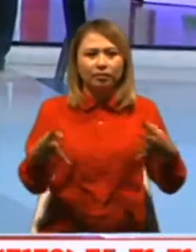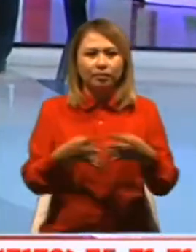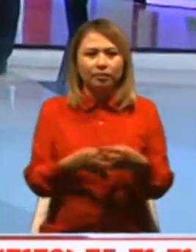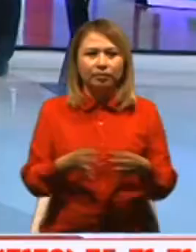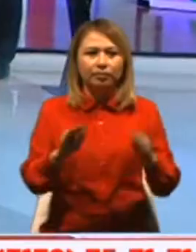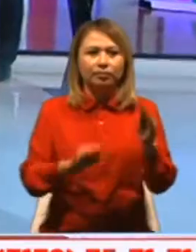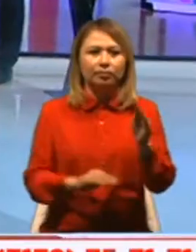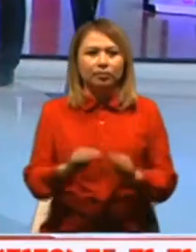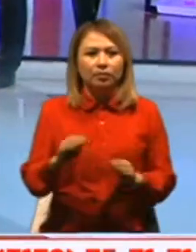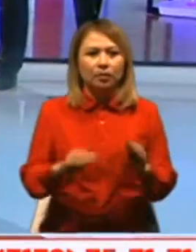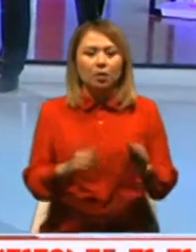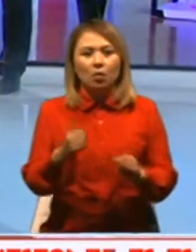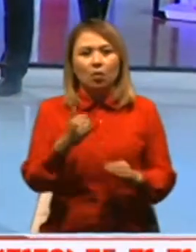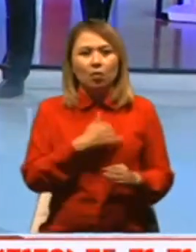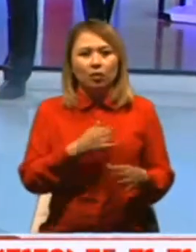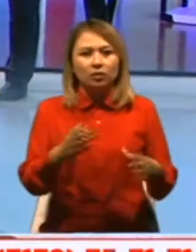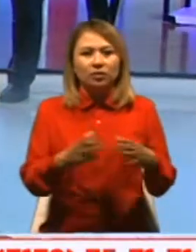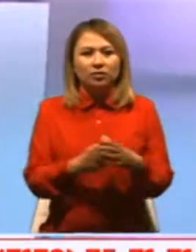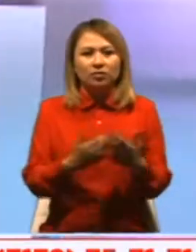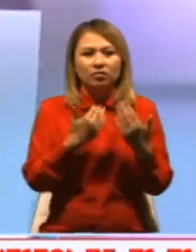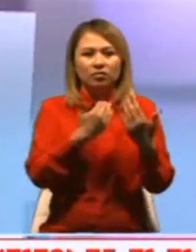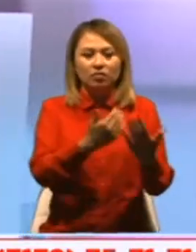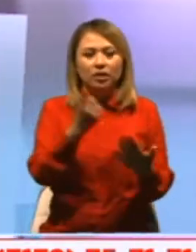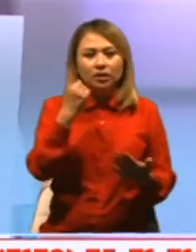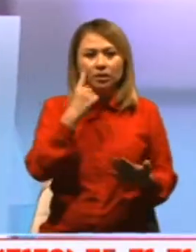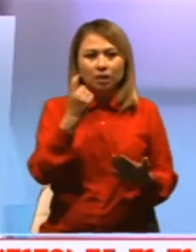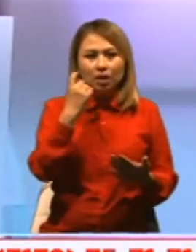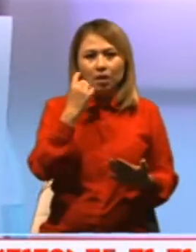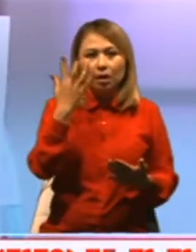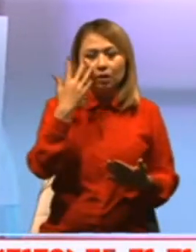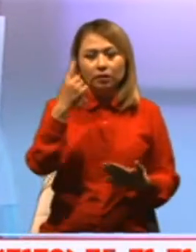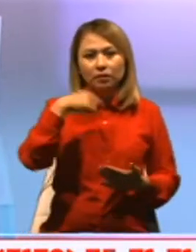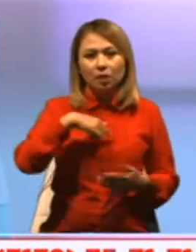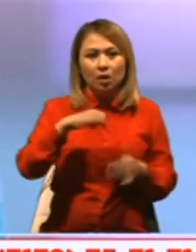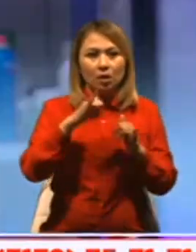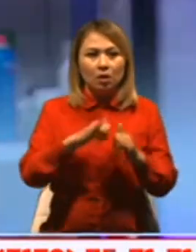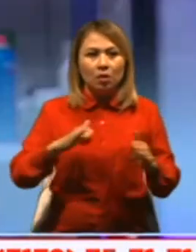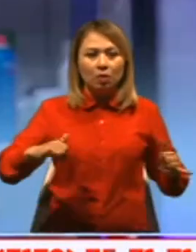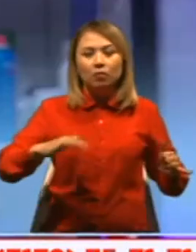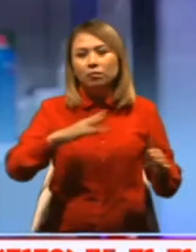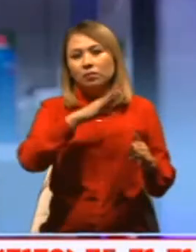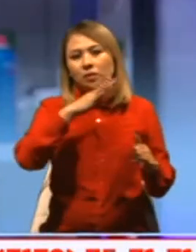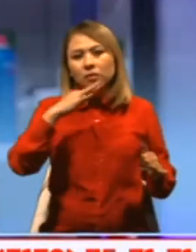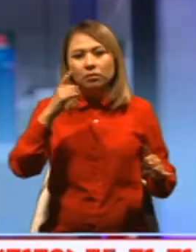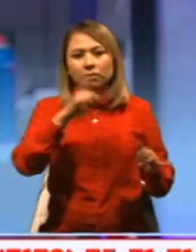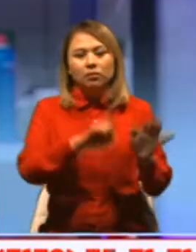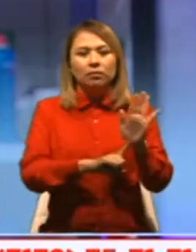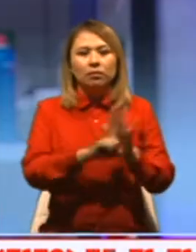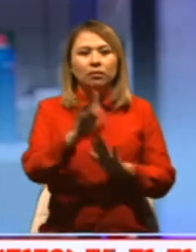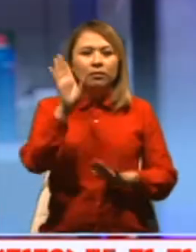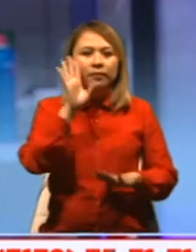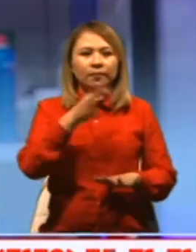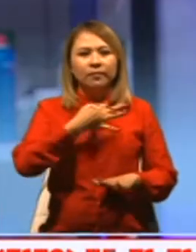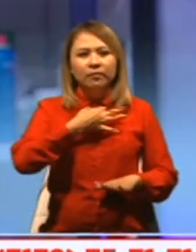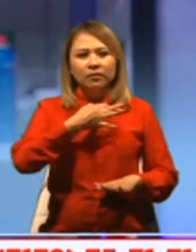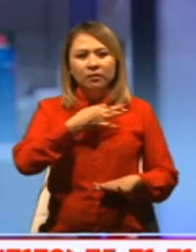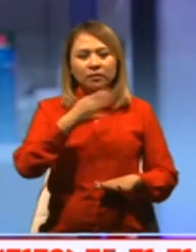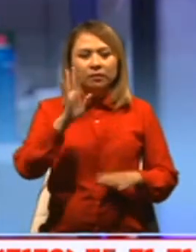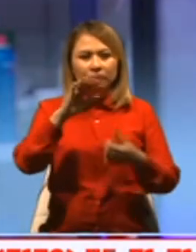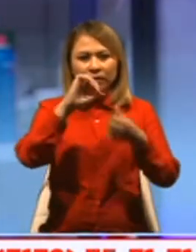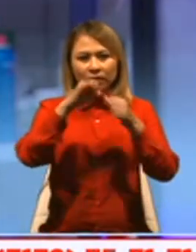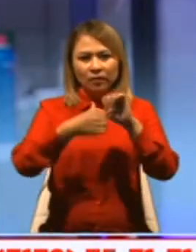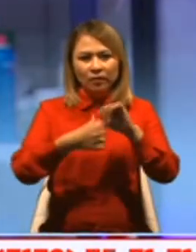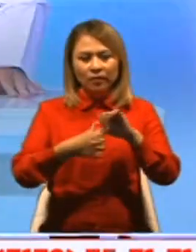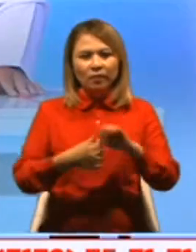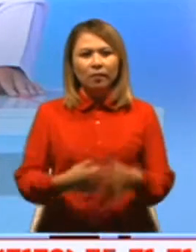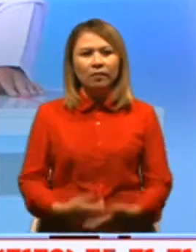кіреді, оның бәрі бізде қант болып саналады. Ал енді адам организмінде олардың бәрі көбейіп кететін болса, адамда шөлдеушілік қызметі атқара